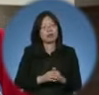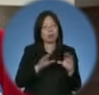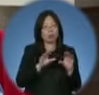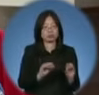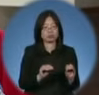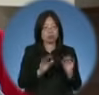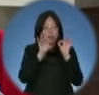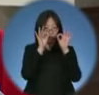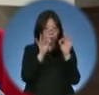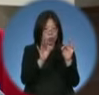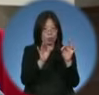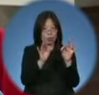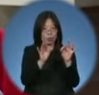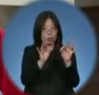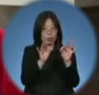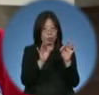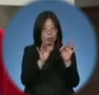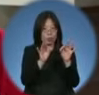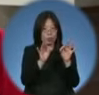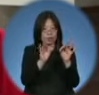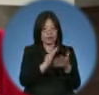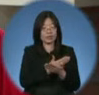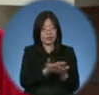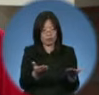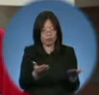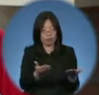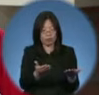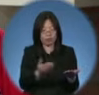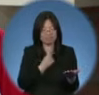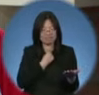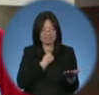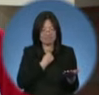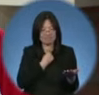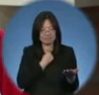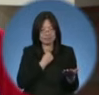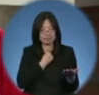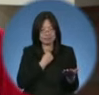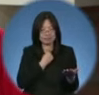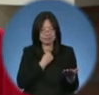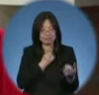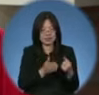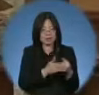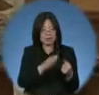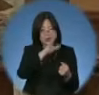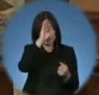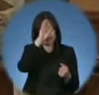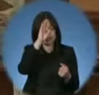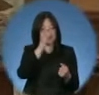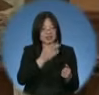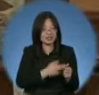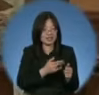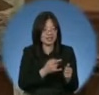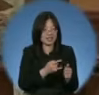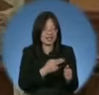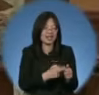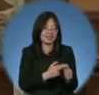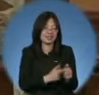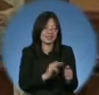멈춰서 보고 나누려고 하는 거죠. 예. 예. 그래서 병이 선생님의 스승이시군요.